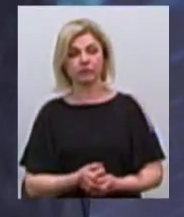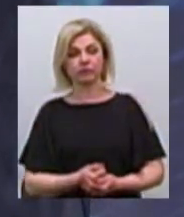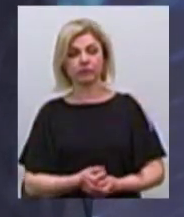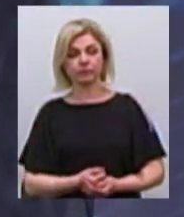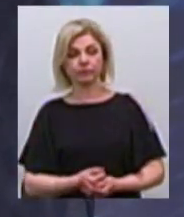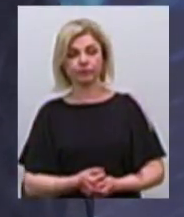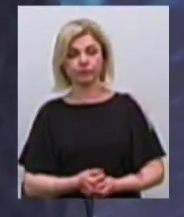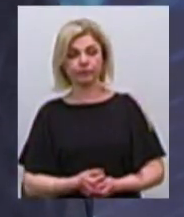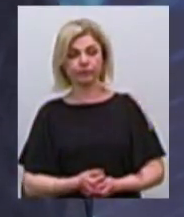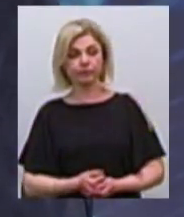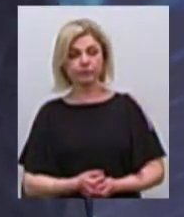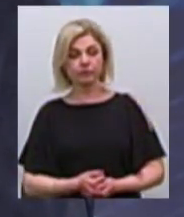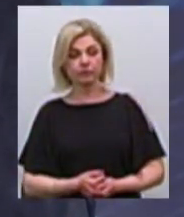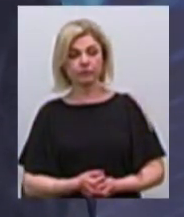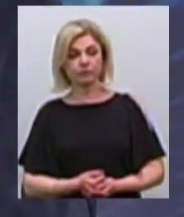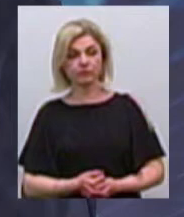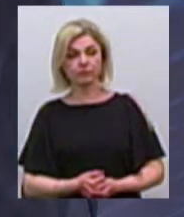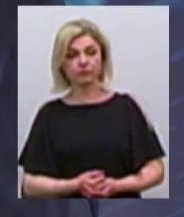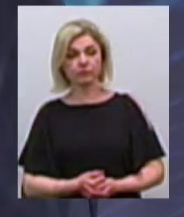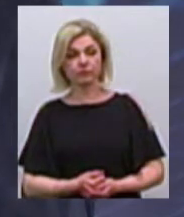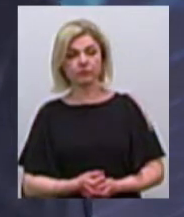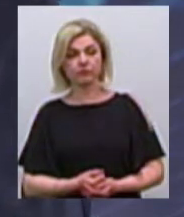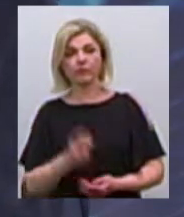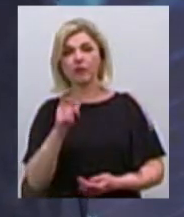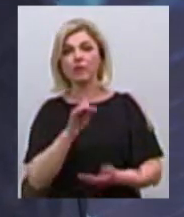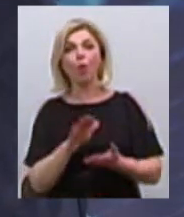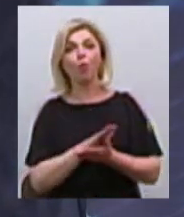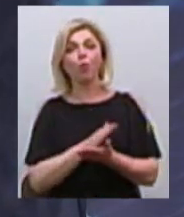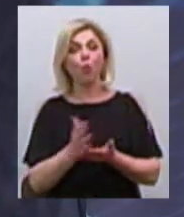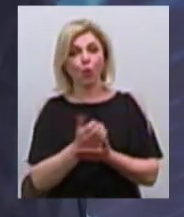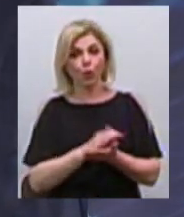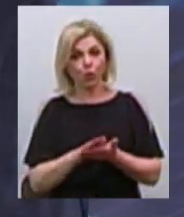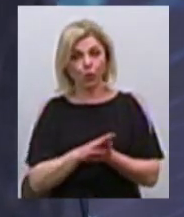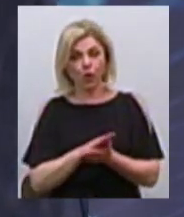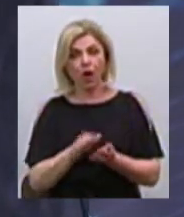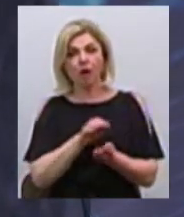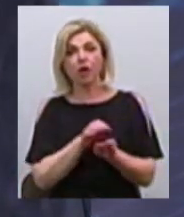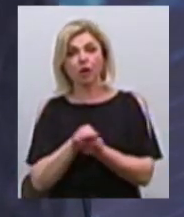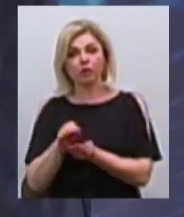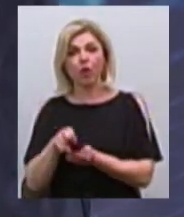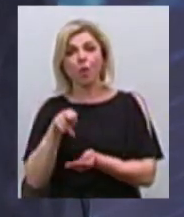безпосередньо за уборку кладовища по дорогам,